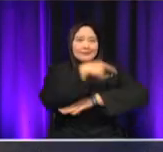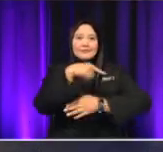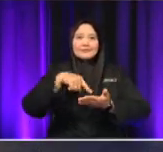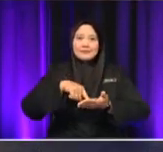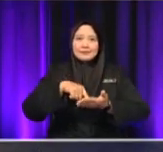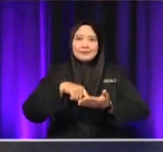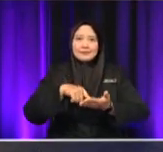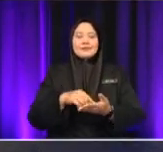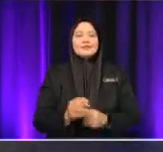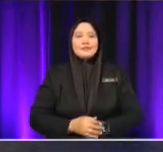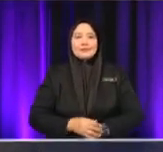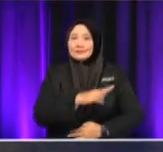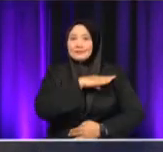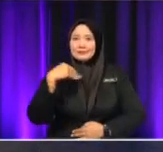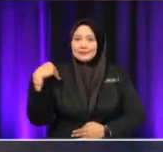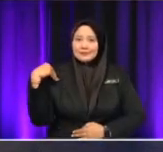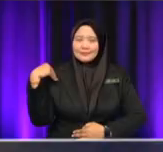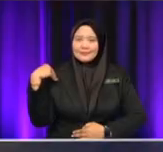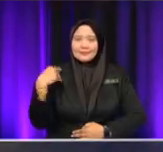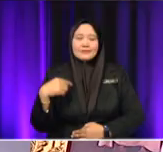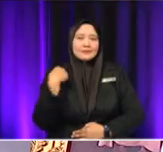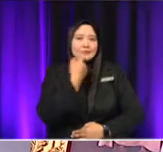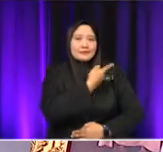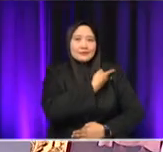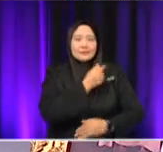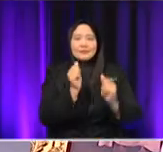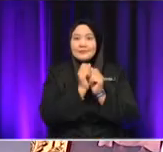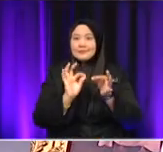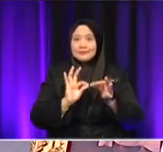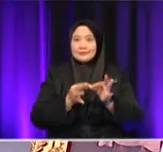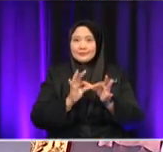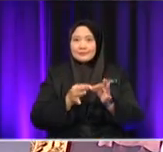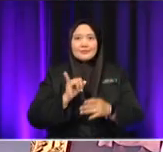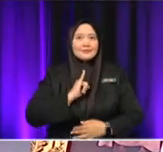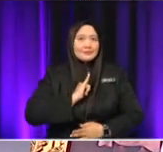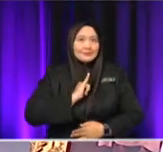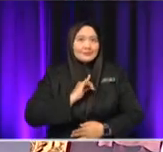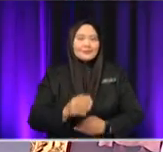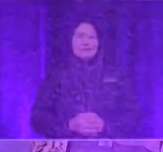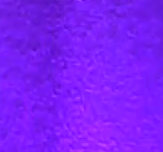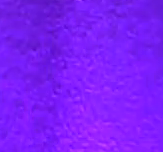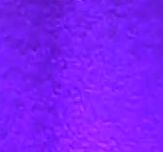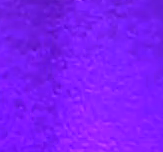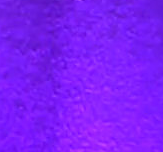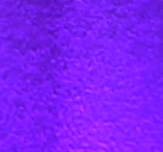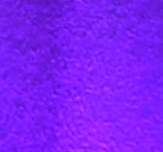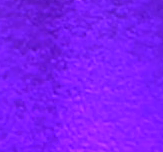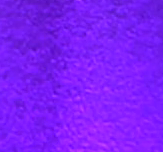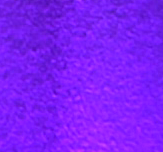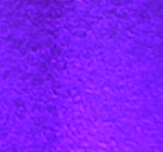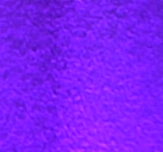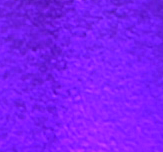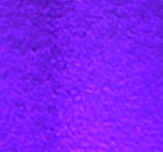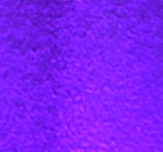hari ini dan juga para penuntut sekalian kita ada juru bahasa isyarat yang bersama dengan kita Pada hari ini yaitu Cikgu Nur